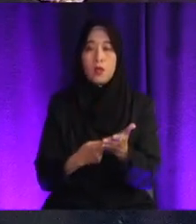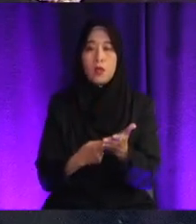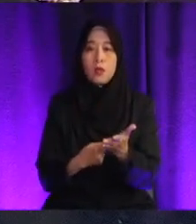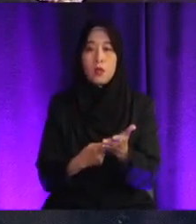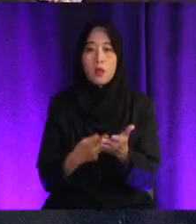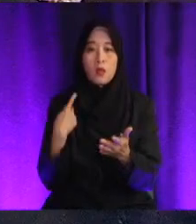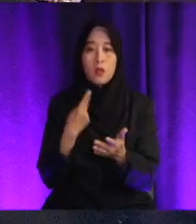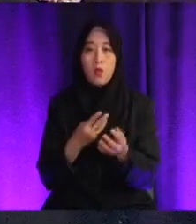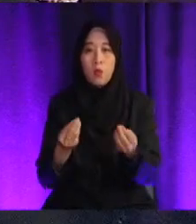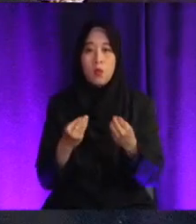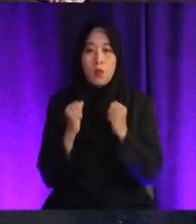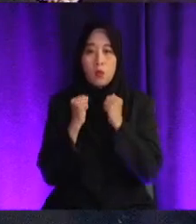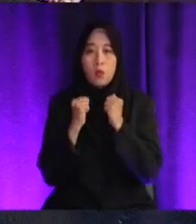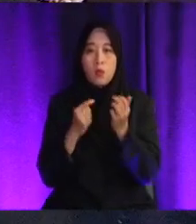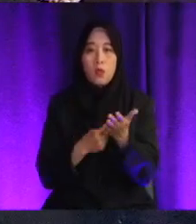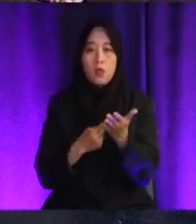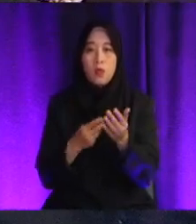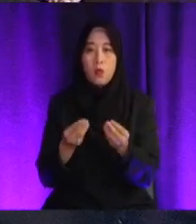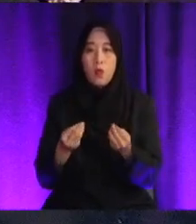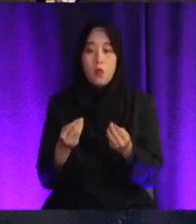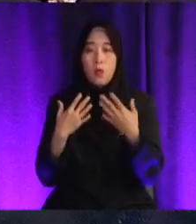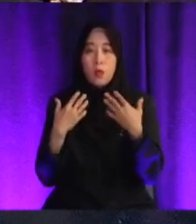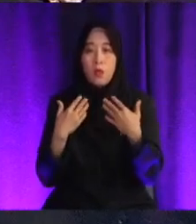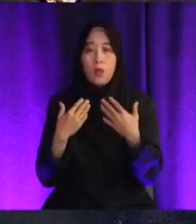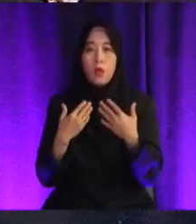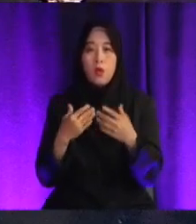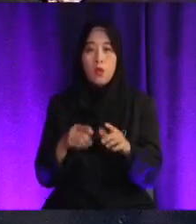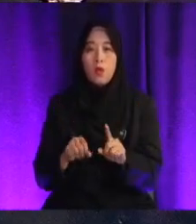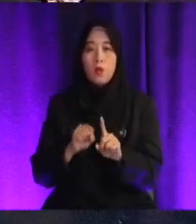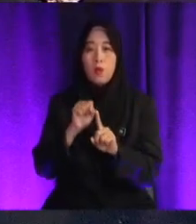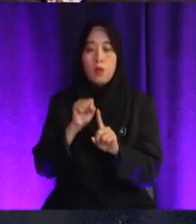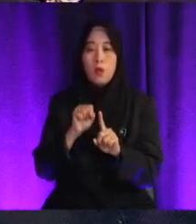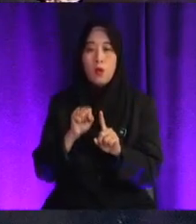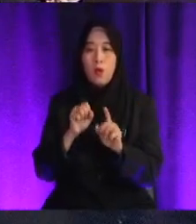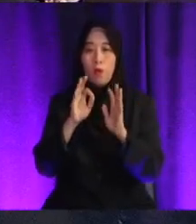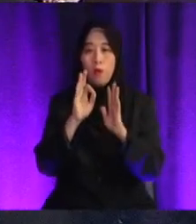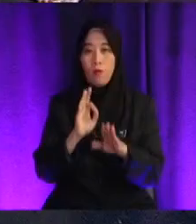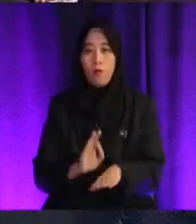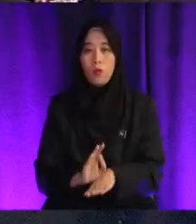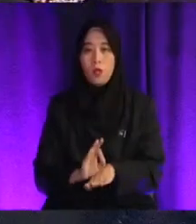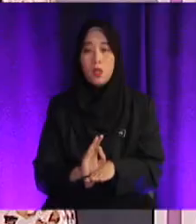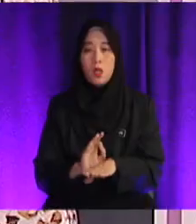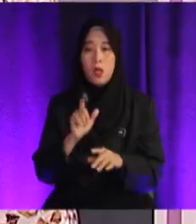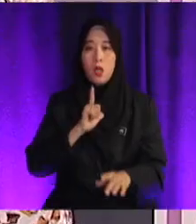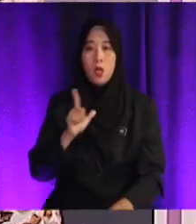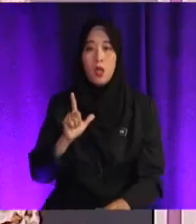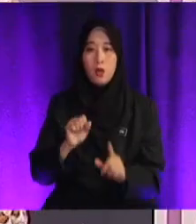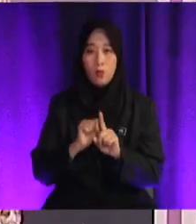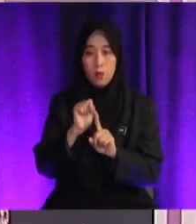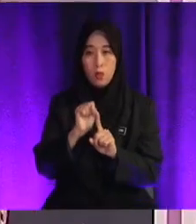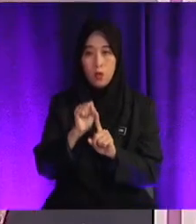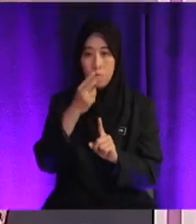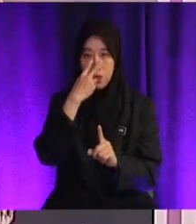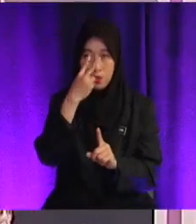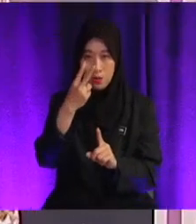Itulah sebenarnya fungsi lebih kurang untuk laras suhu. Nanti kita pergi detail lah. Sebelum tu, kita cuci mata dulu.